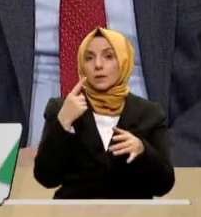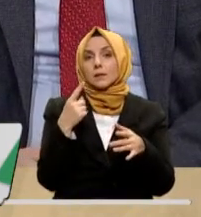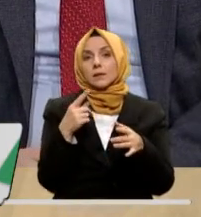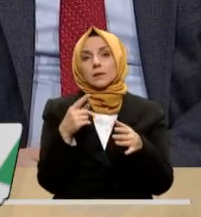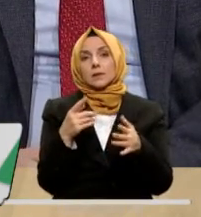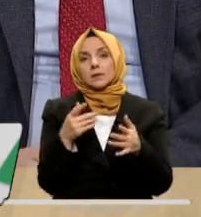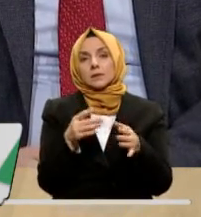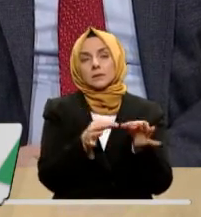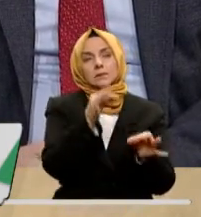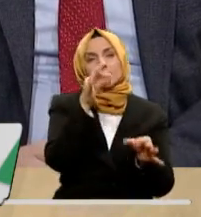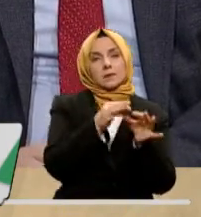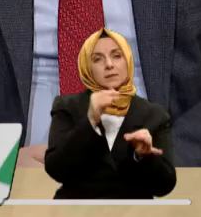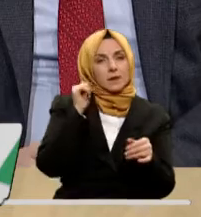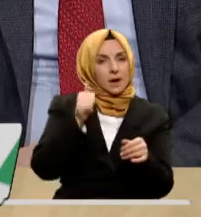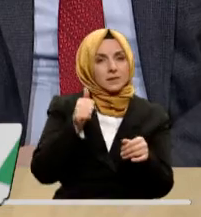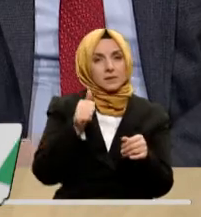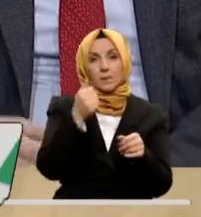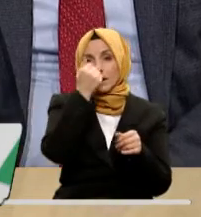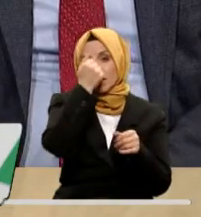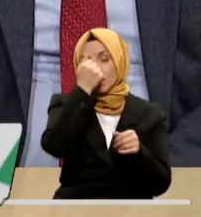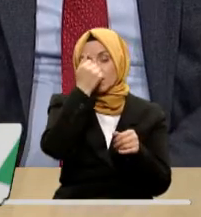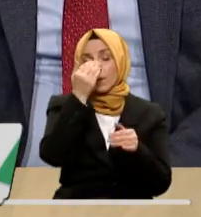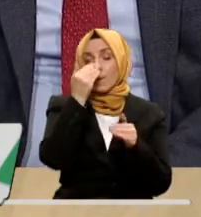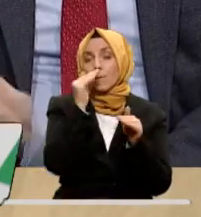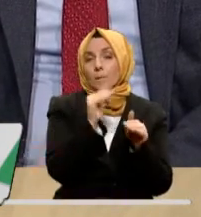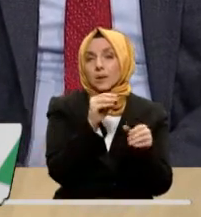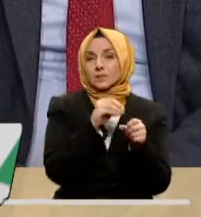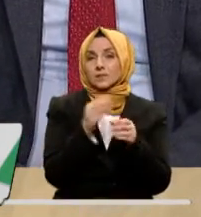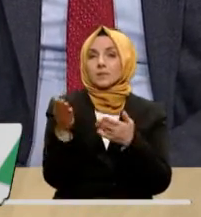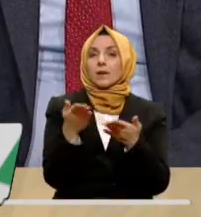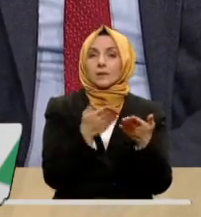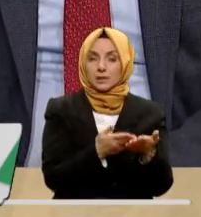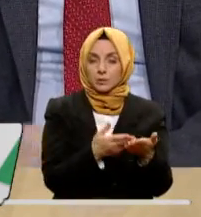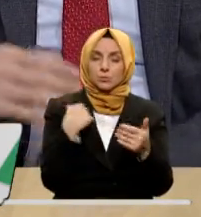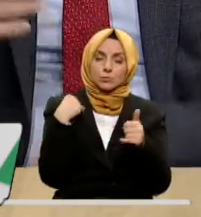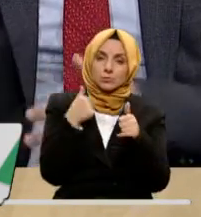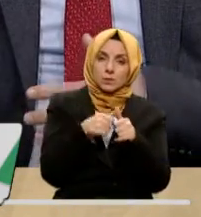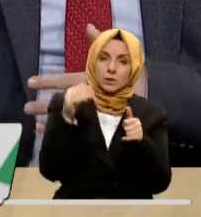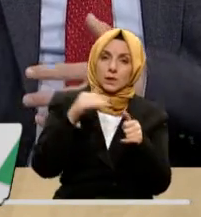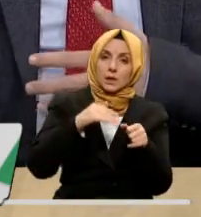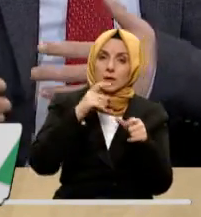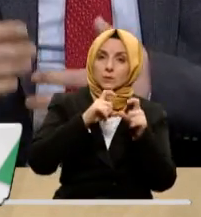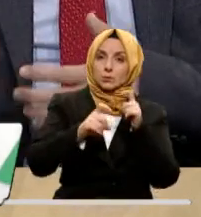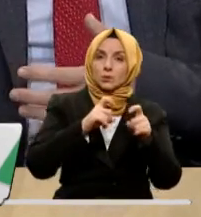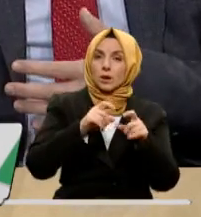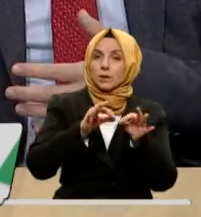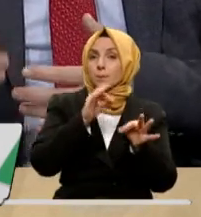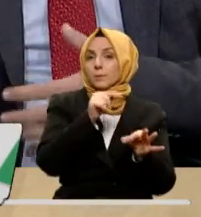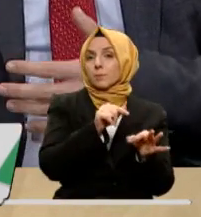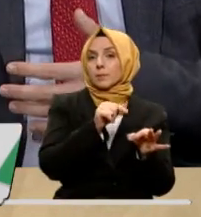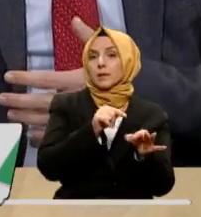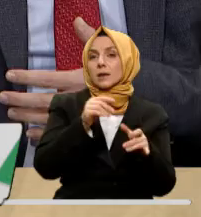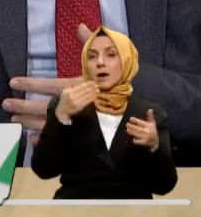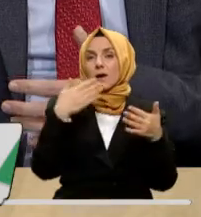her an için k Şu ana tablet ediyoruz işine gelen sorulardan birisi işte akşamleyin 9'da